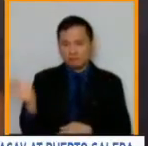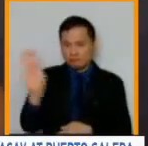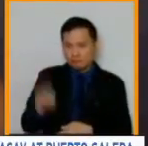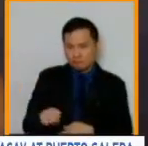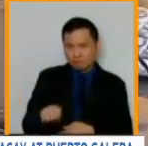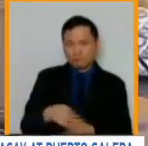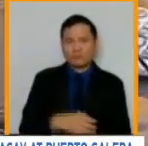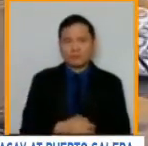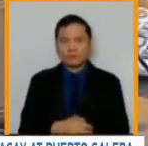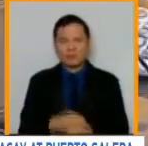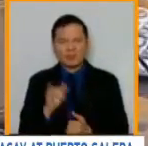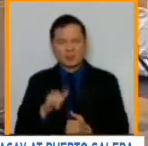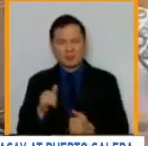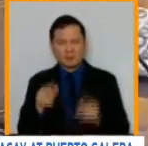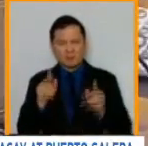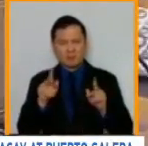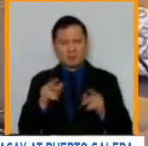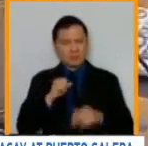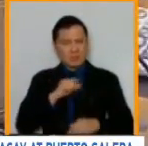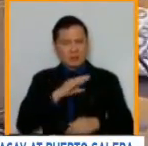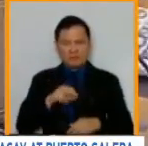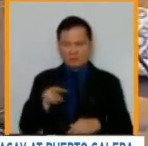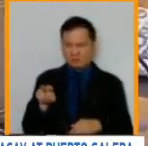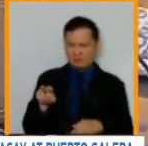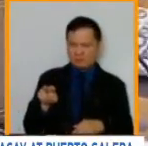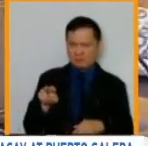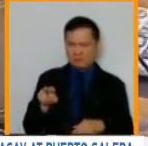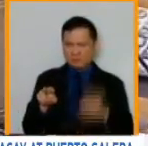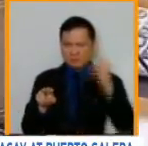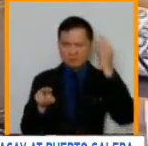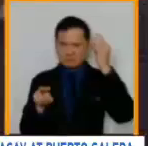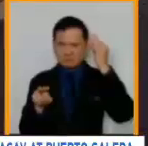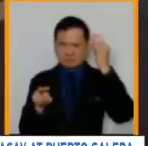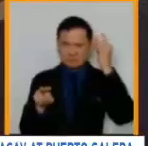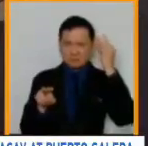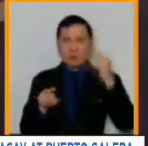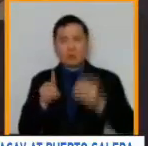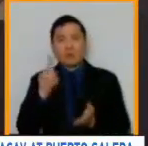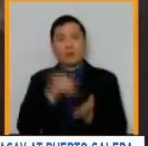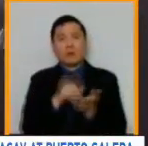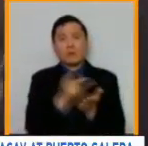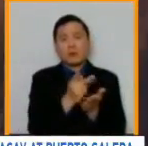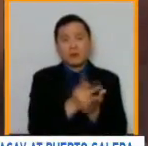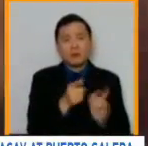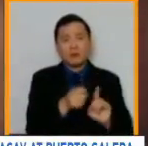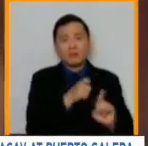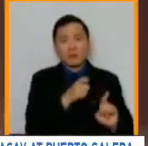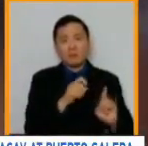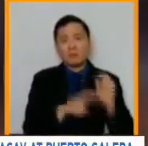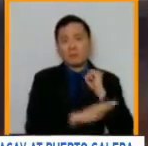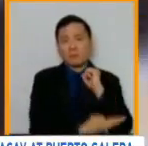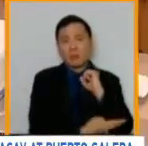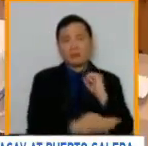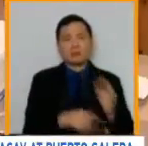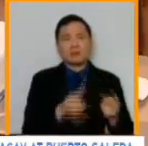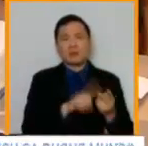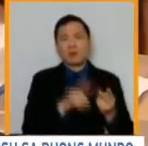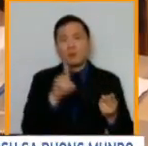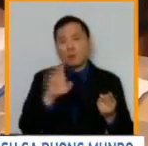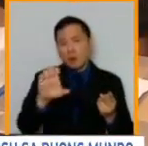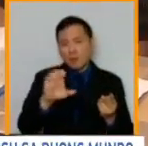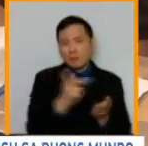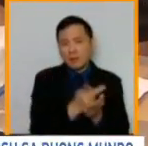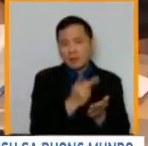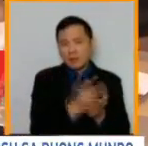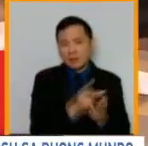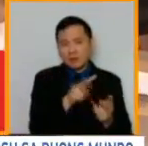cashier. Bigla na lang inilabas sa lalaki ang 1,000 piso sa kanyang bag at kinuha rin ng 100 piso sa counter. Kwento ng